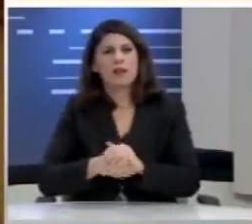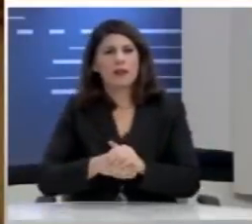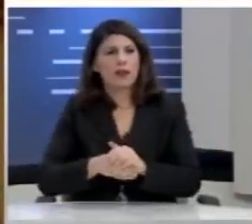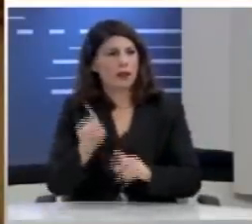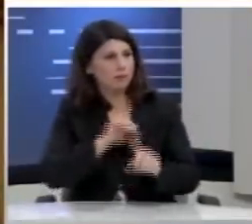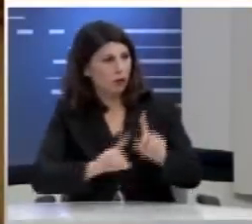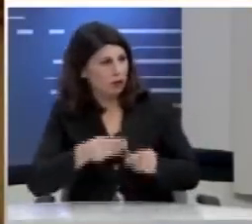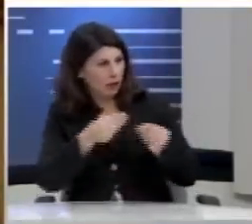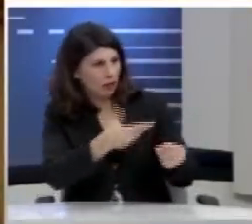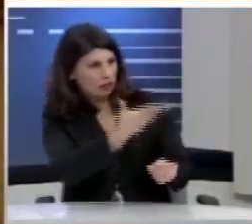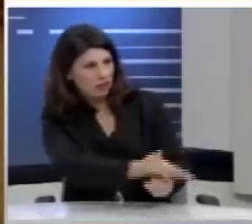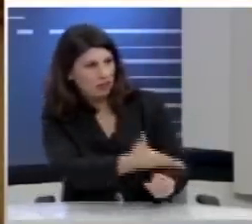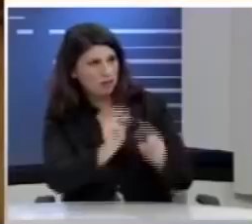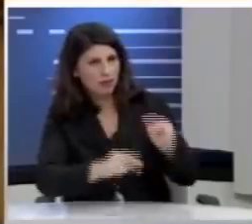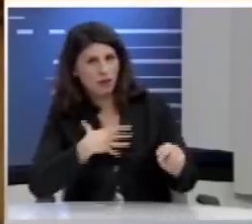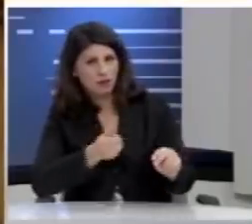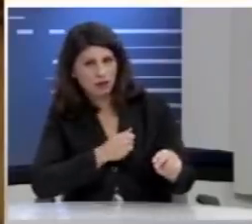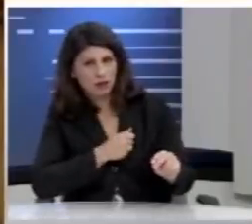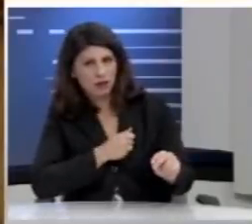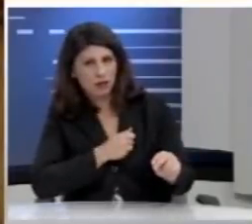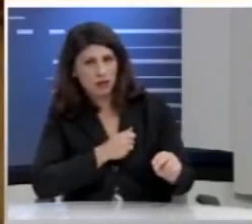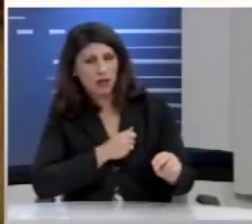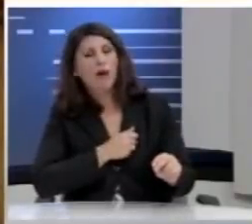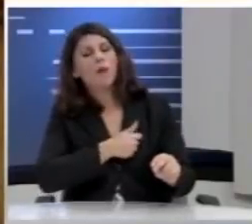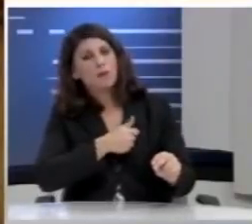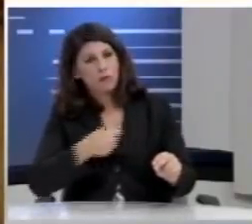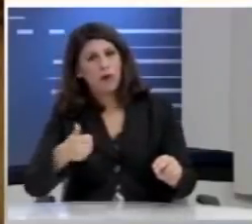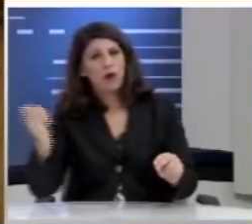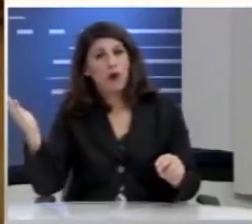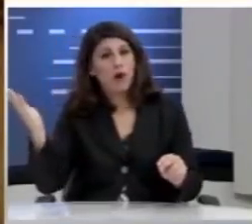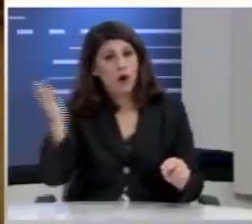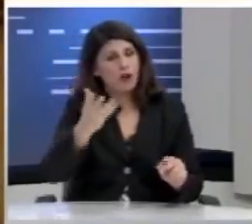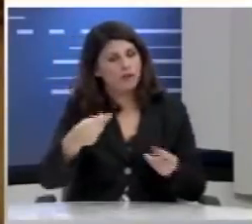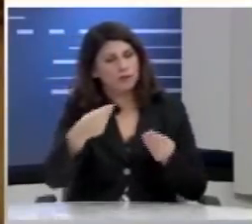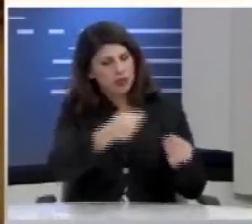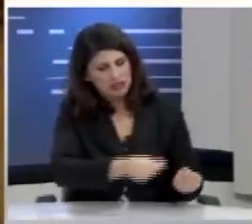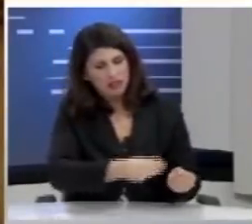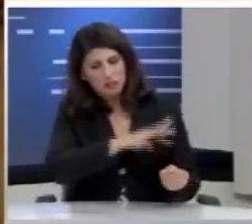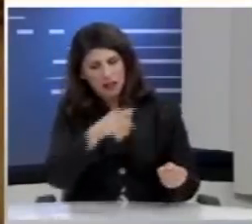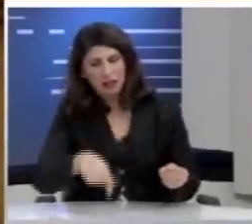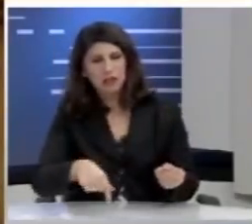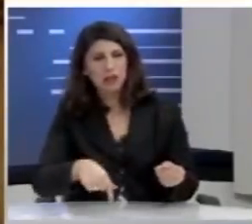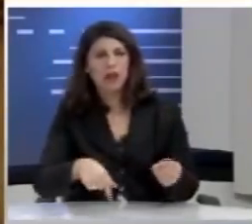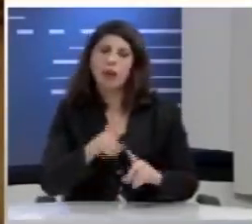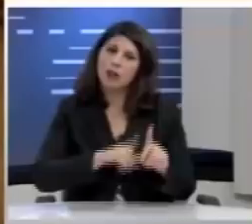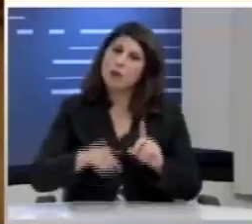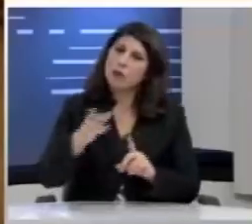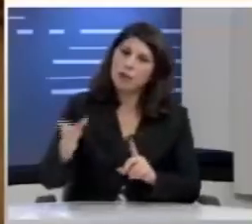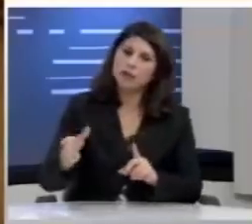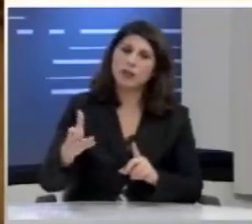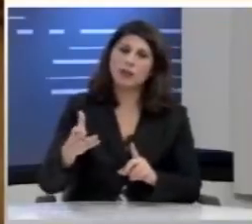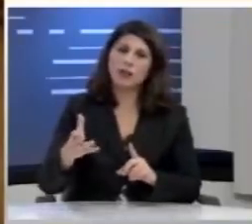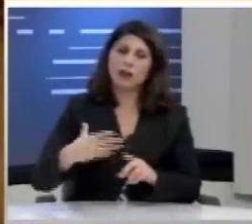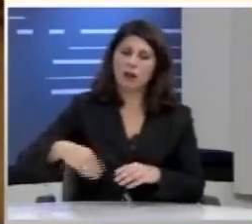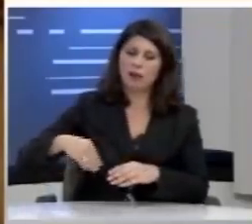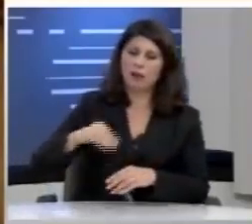εσάς ψηφοεμπιστοσύνης? Μόνο όλοι οι παραπάνω που σας την έχουν δώσει ήδη και όσους αυτοί έχουν βάλει